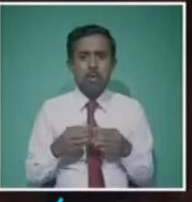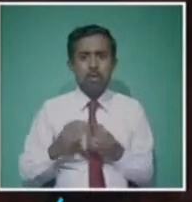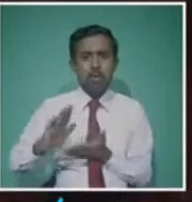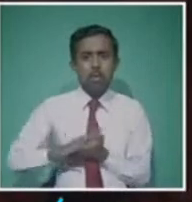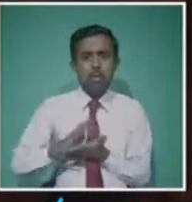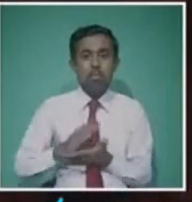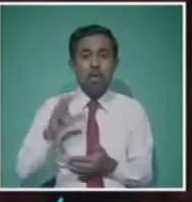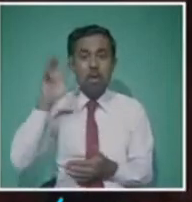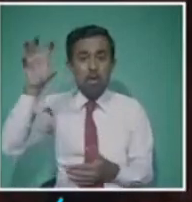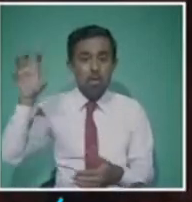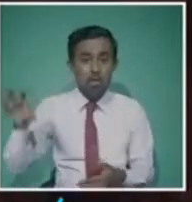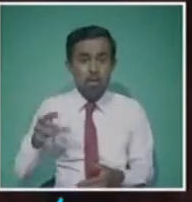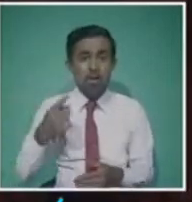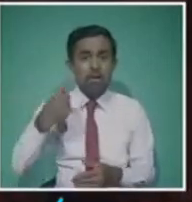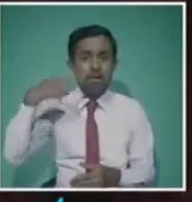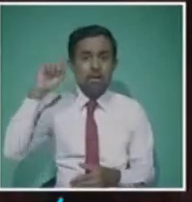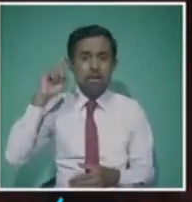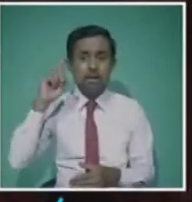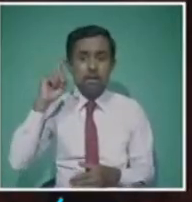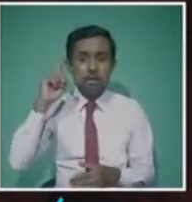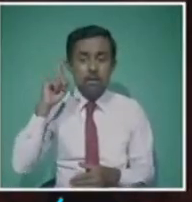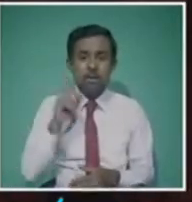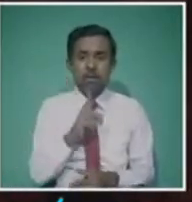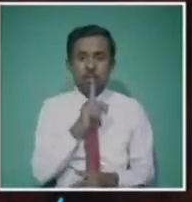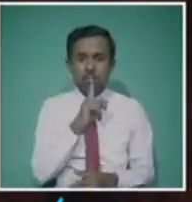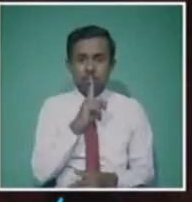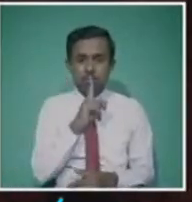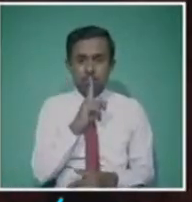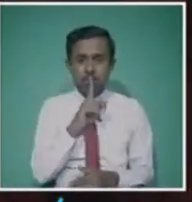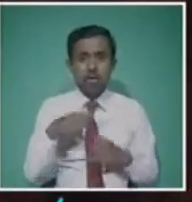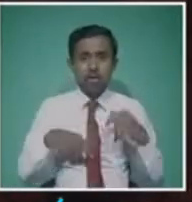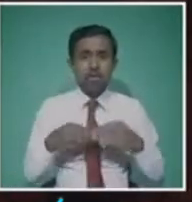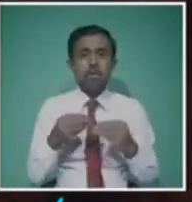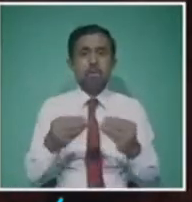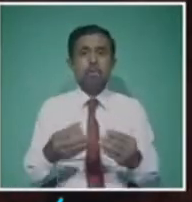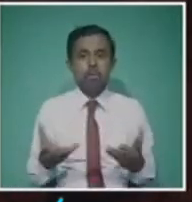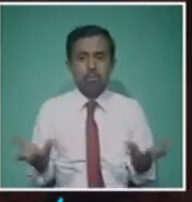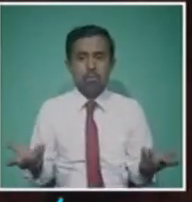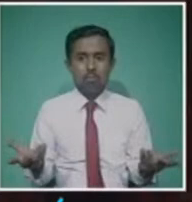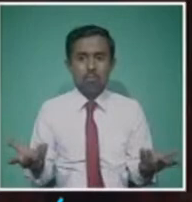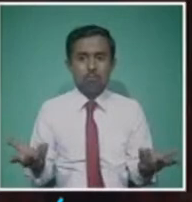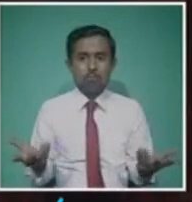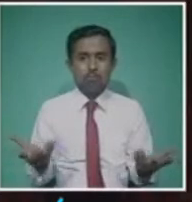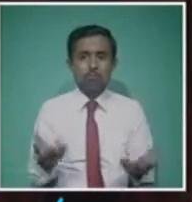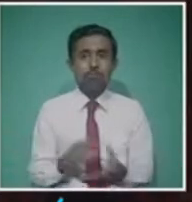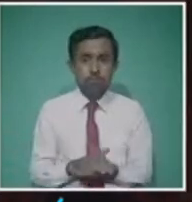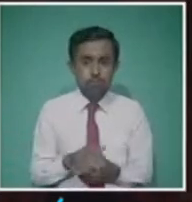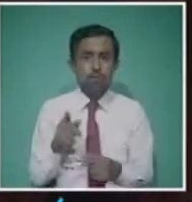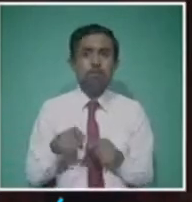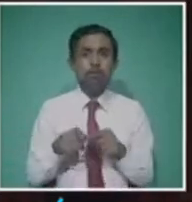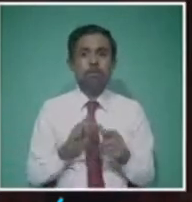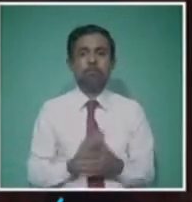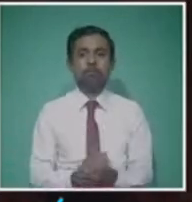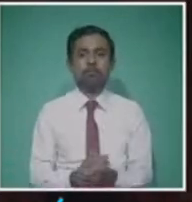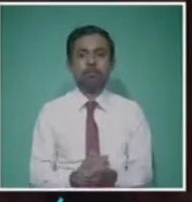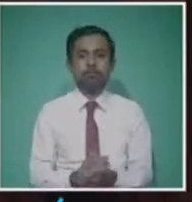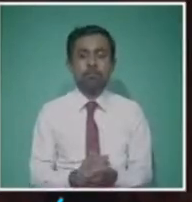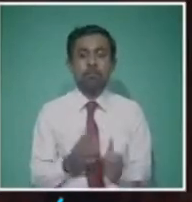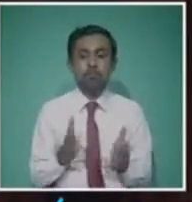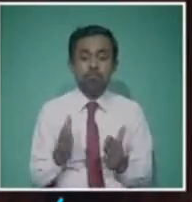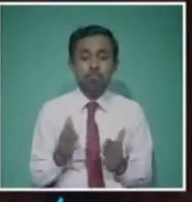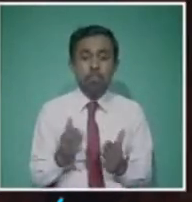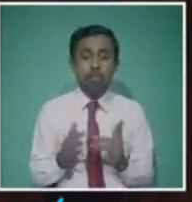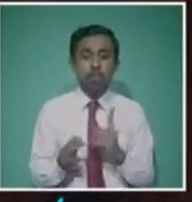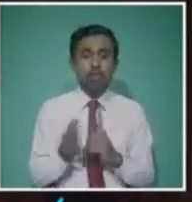කරපු රටවල් ගණනාවක් ඊයේ නිව්ට්‍රල් එහෙම නැත්නම් නිහඬ ප්‍රතිපත්තියක ඡන්ද වැළඳීමේ වැලක හිදීම ප්‍රතිපත්තියට යන්නේ හේතු වෙන්නේ ඒ කාරණා වෙන්නේ නැති අනෙක් පැයෙන්